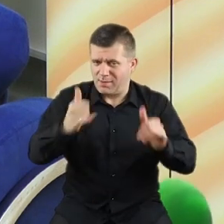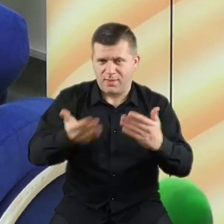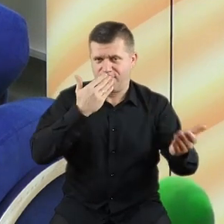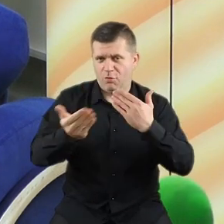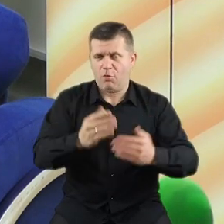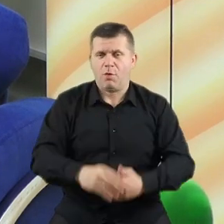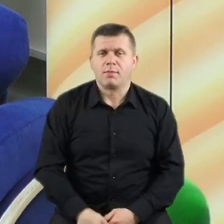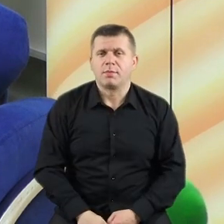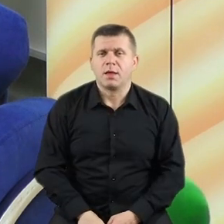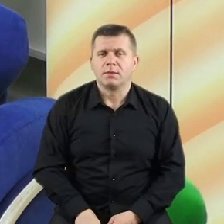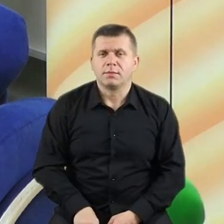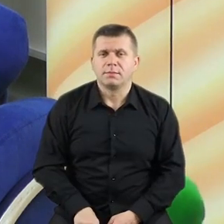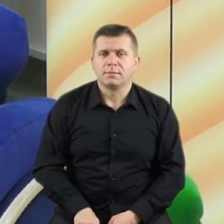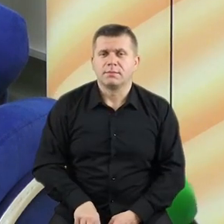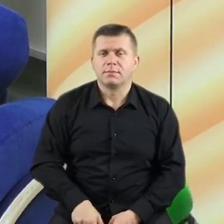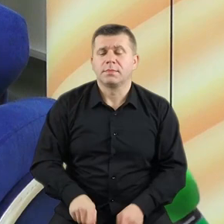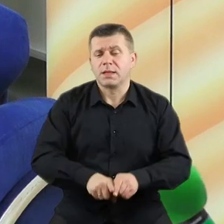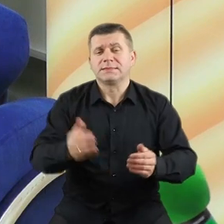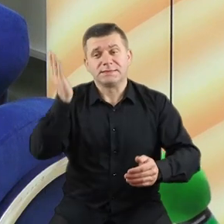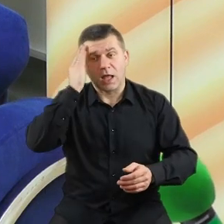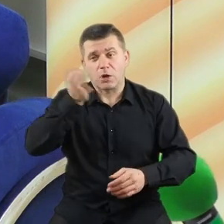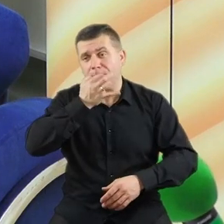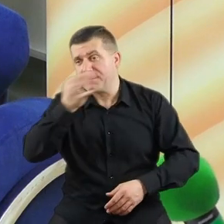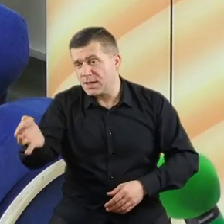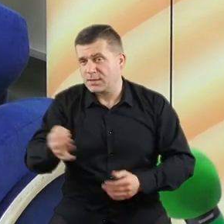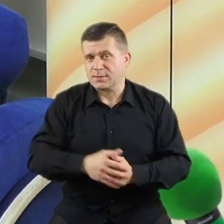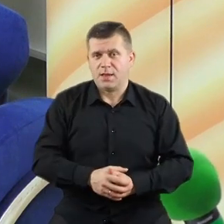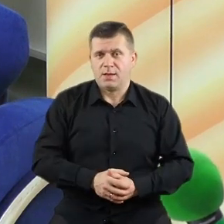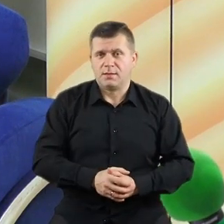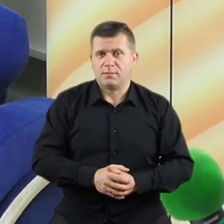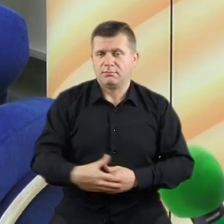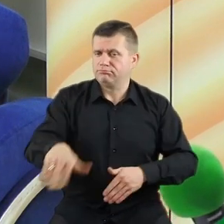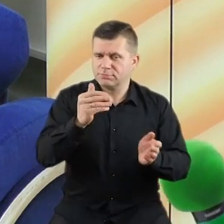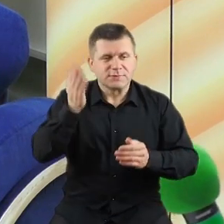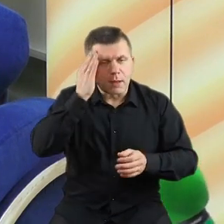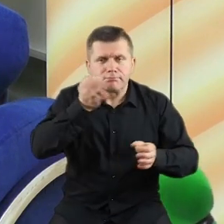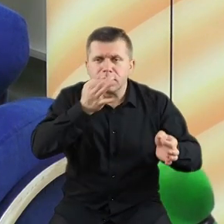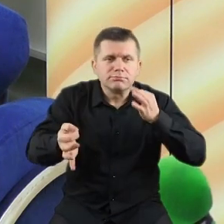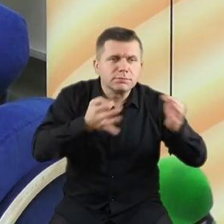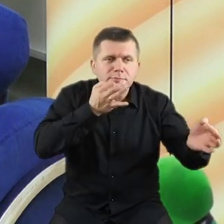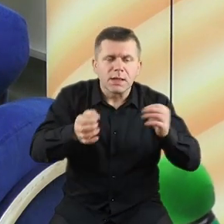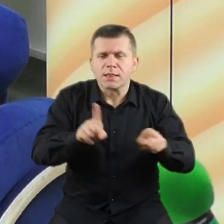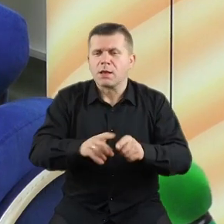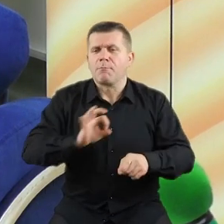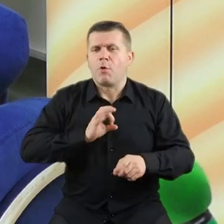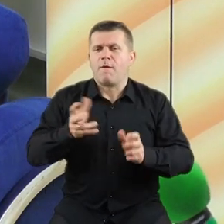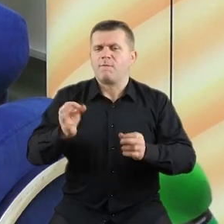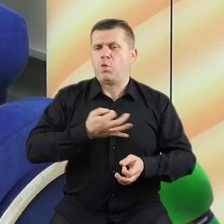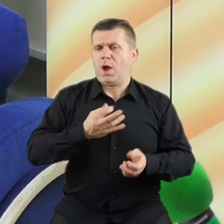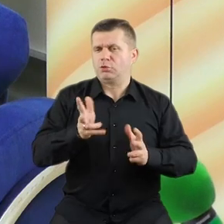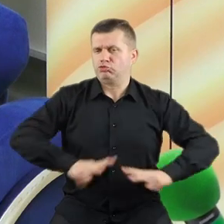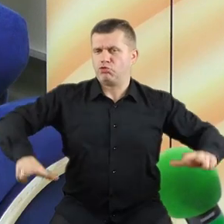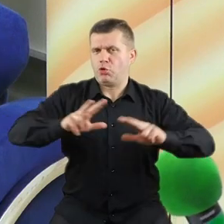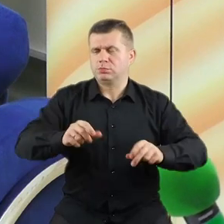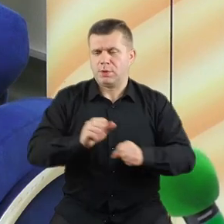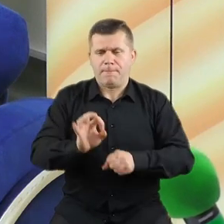inaczej wygląda. Też znajomych się pyta. Bardzo przydatni są znajomi. Też czerpię się z własnej rodziny,